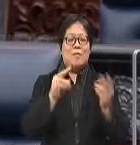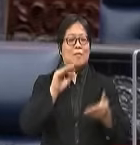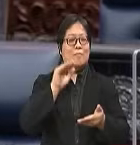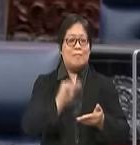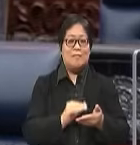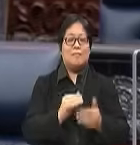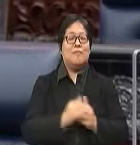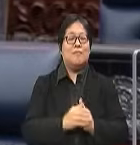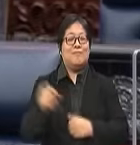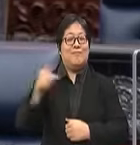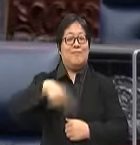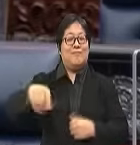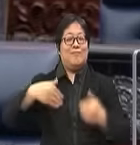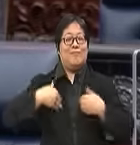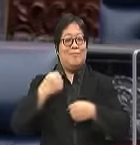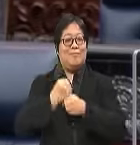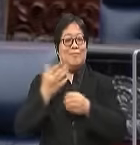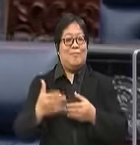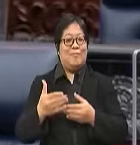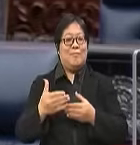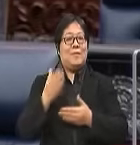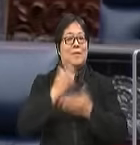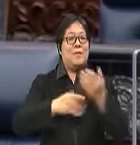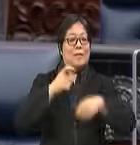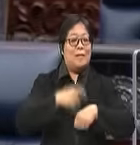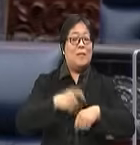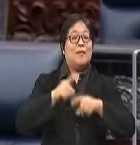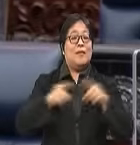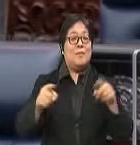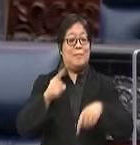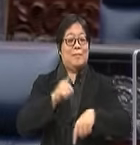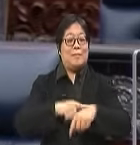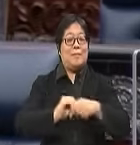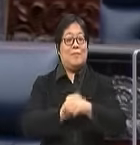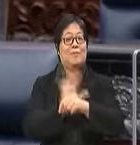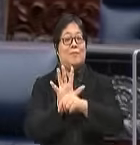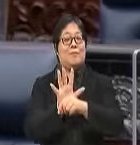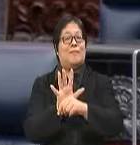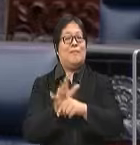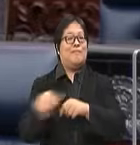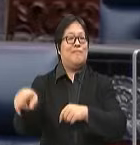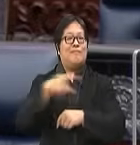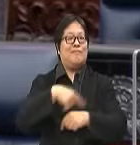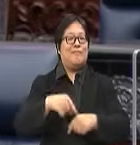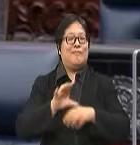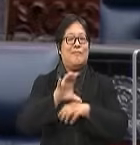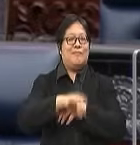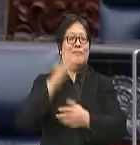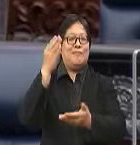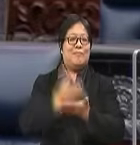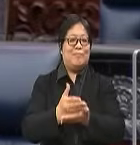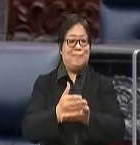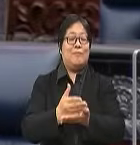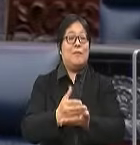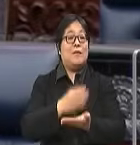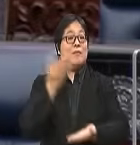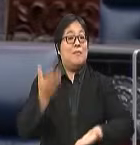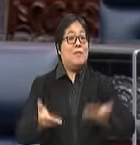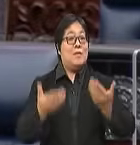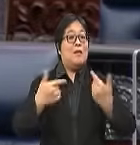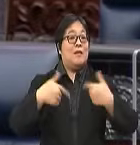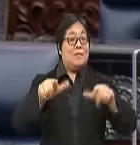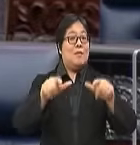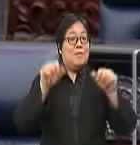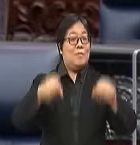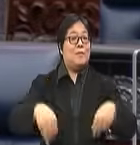mereka mempunyai pekerjaan sambilan tetapi di masa pen demi ini mereka terpaksa diberhentikan dan mungkin layak